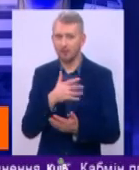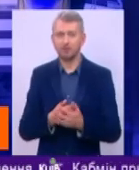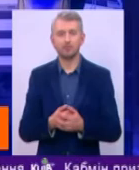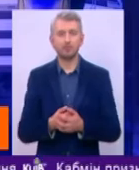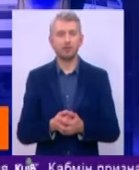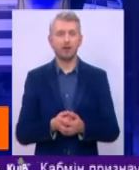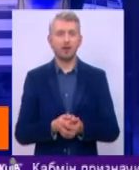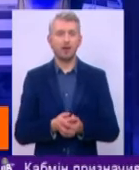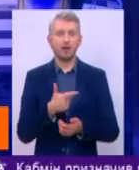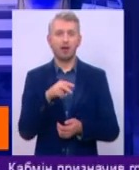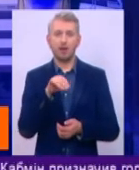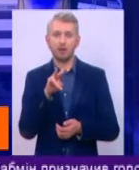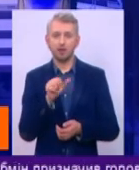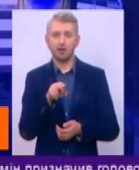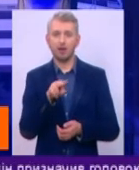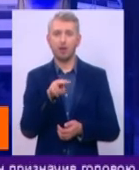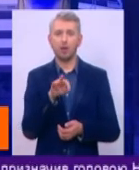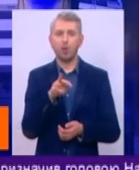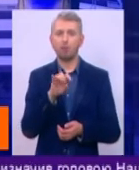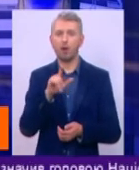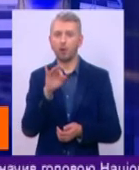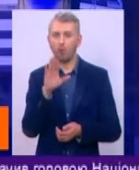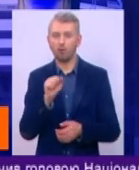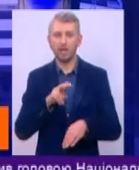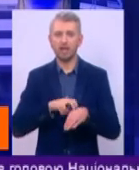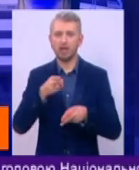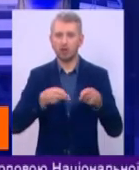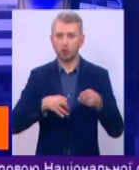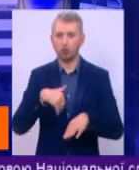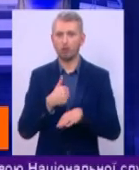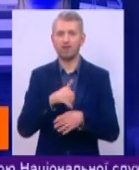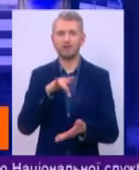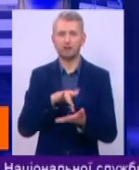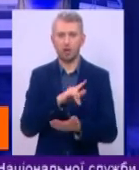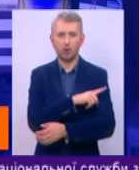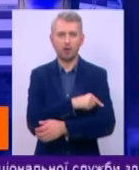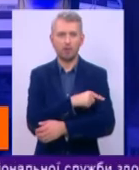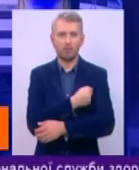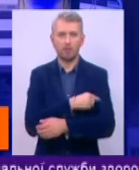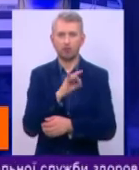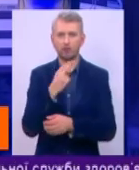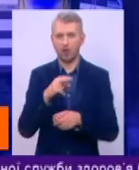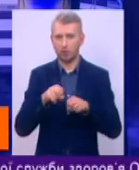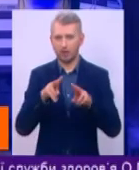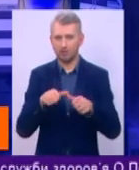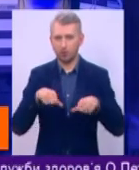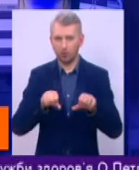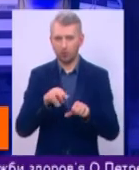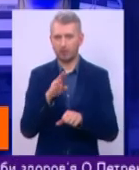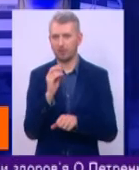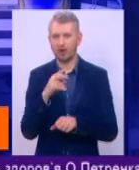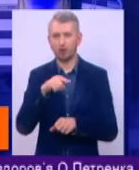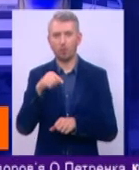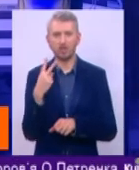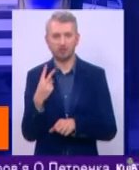нас завітати. Галина Ломарьова, лікар-хірург, голова Центральної медико-соціальної експертної комісії номер 2 міста